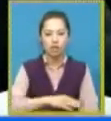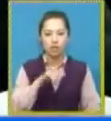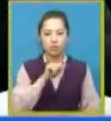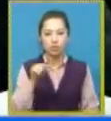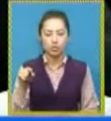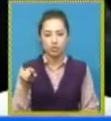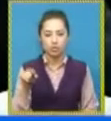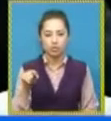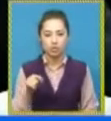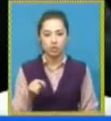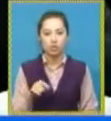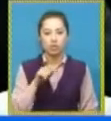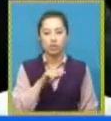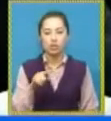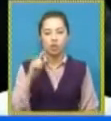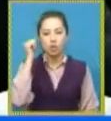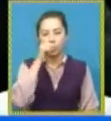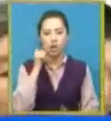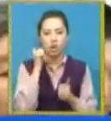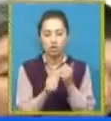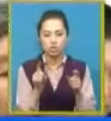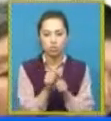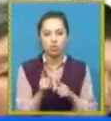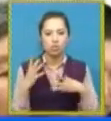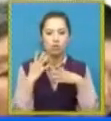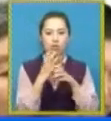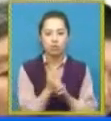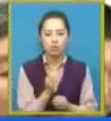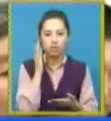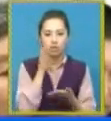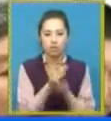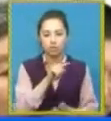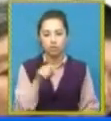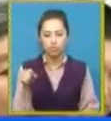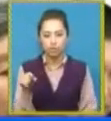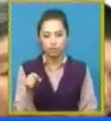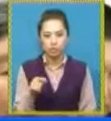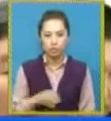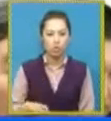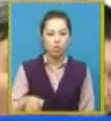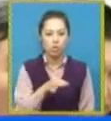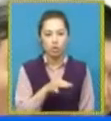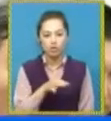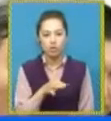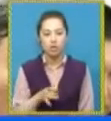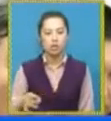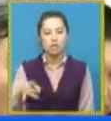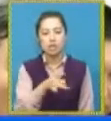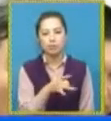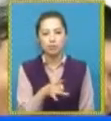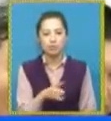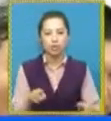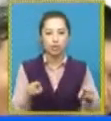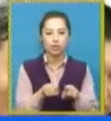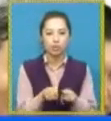өзі бүйтіп қарасақ, олар да жыл сайын азайып келе жатыр. Осы жердегі жаңа республикалық, облыстық және аудандық деңгейдегі барлық жерде төлемдер